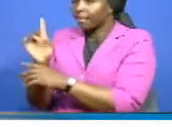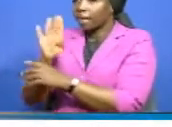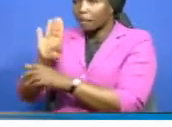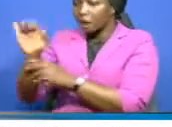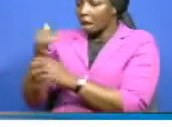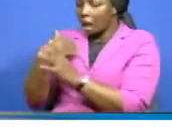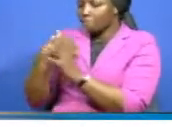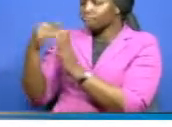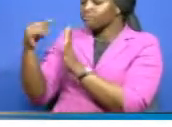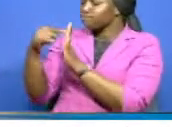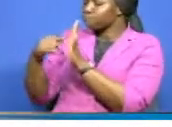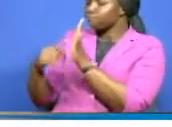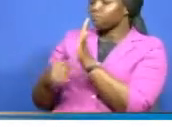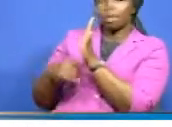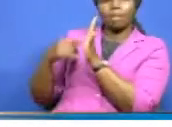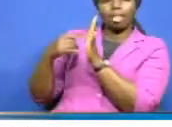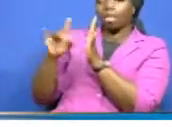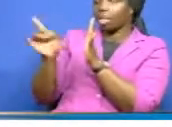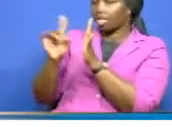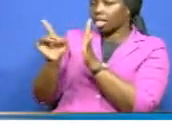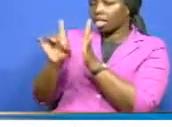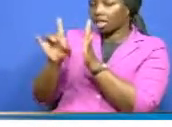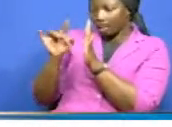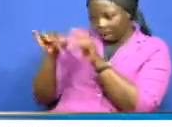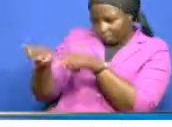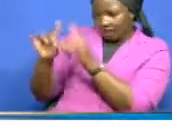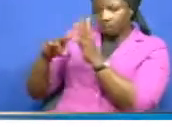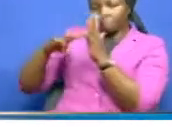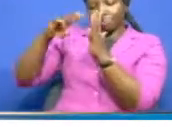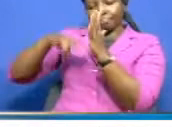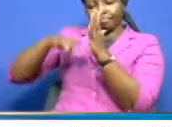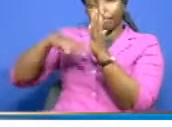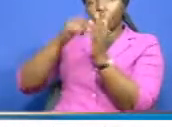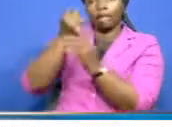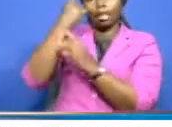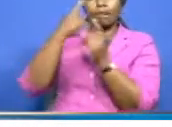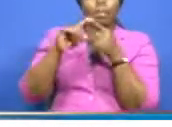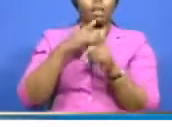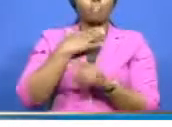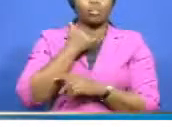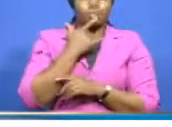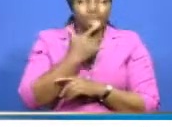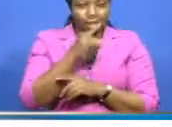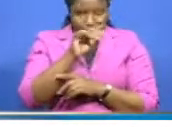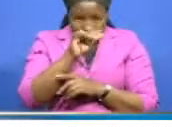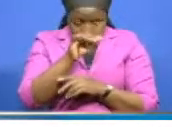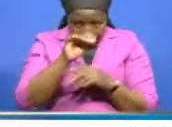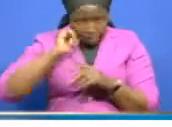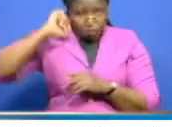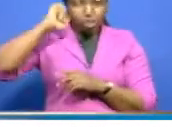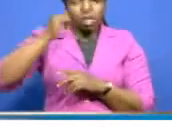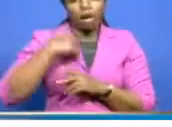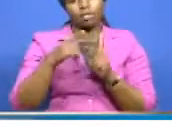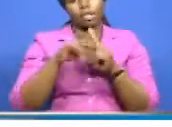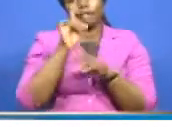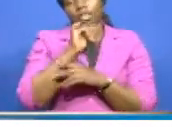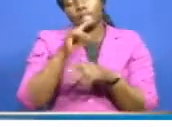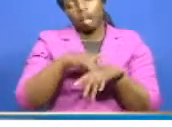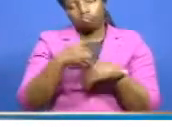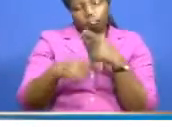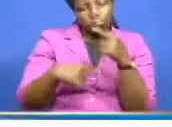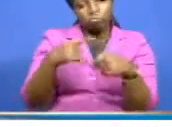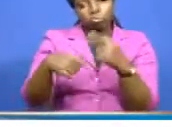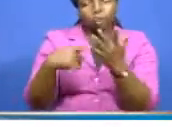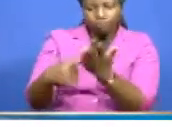huko ndani, wajisomee na kuelewa. Ingawa Nancy ninachopenda kusema siasa imeanza, na tunapoendelea